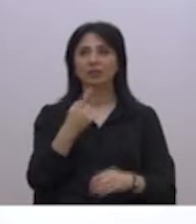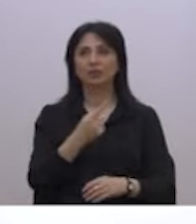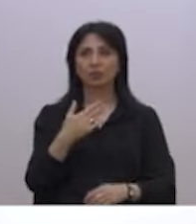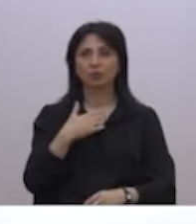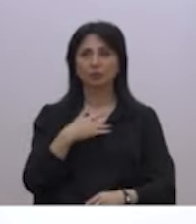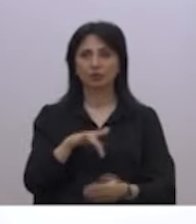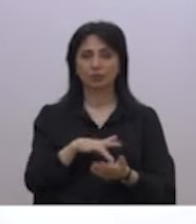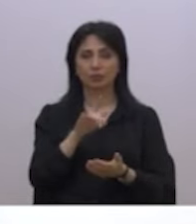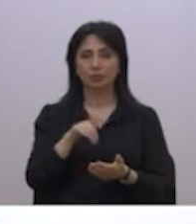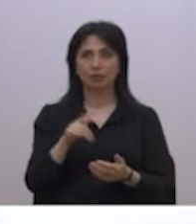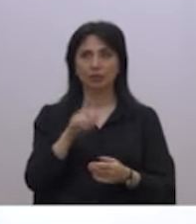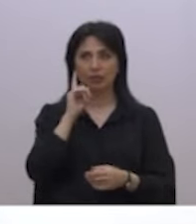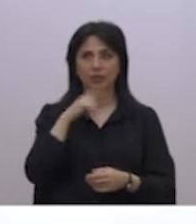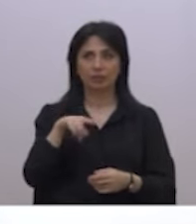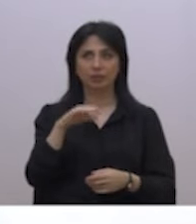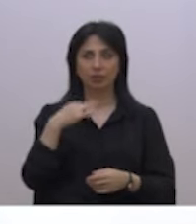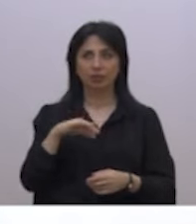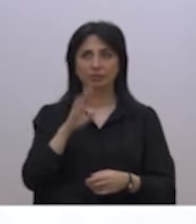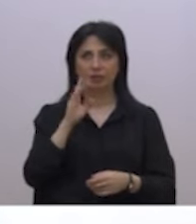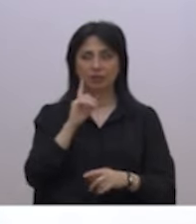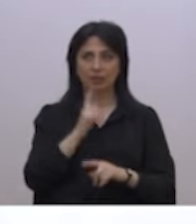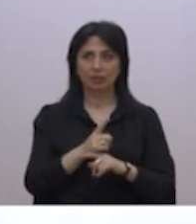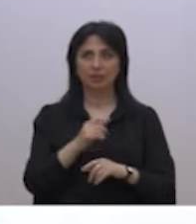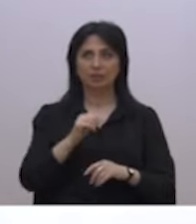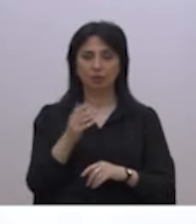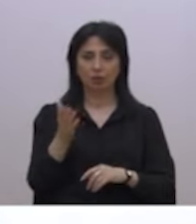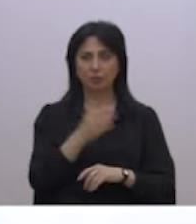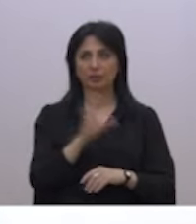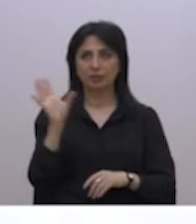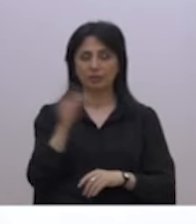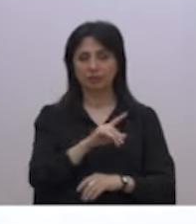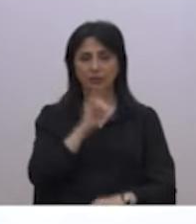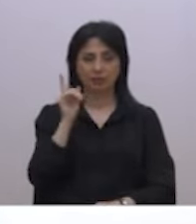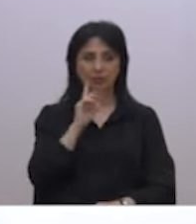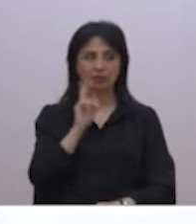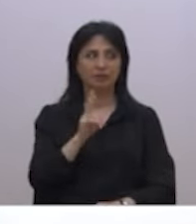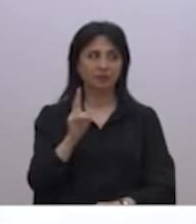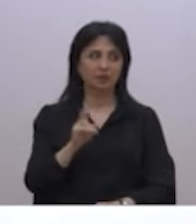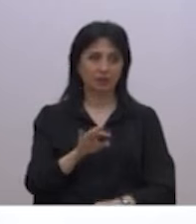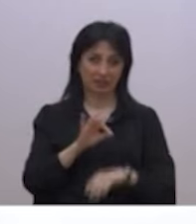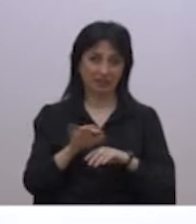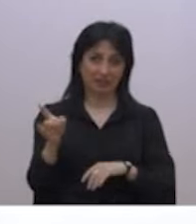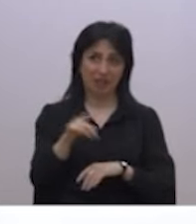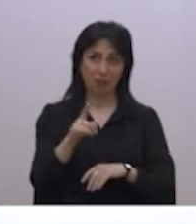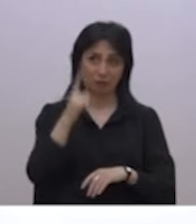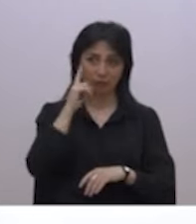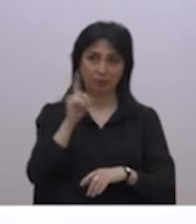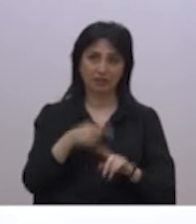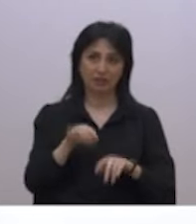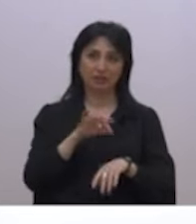ჩვენს თანამოქალაქეს, ახალგაზრდა შვილებს, დებს, მეგობრებს, ყველა ადამიანს, ვისაც ძალადობთ და ფიქრობთ, რომ